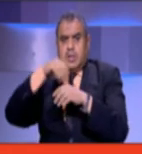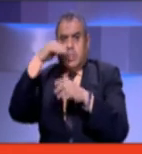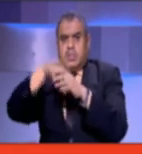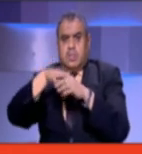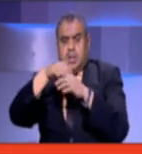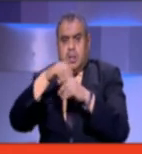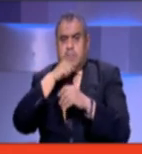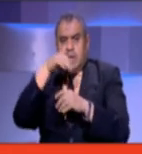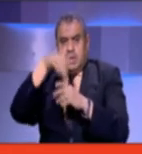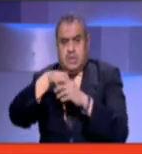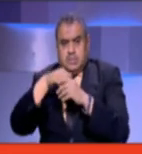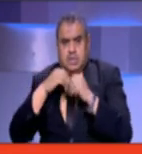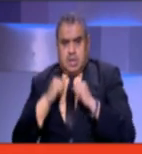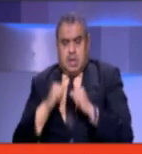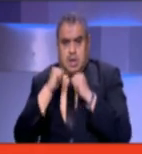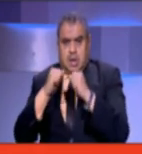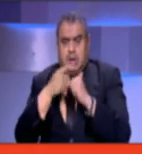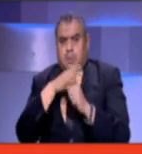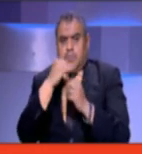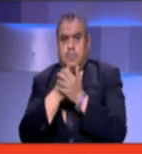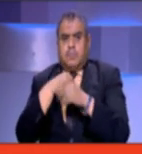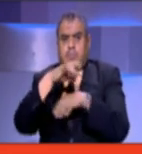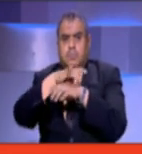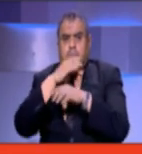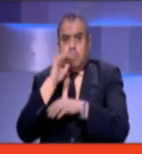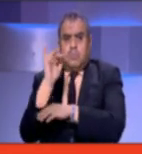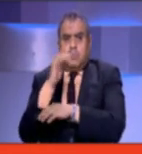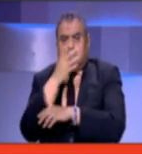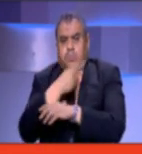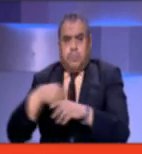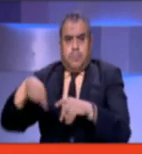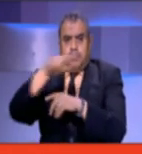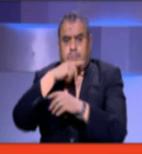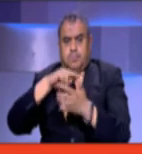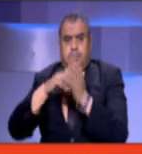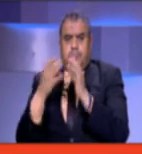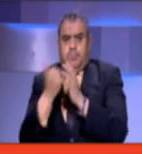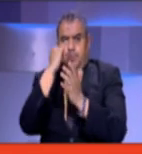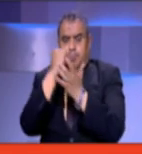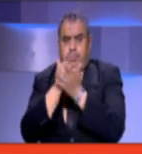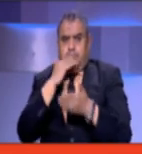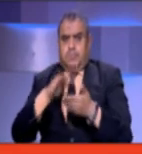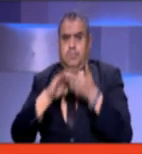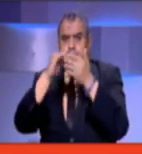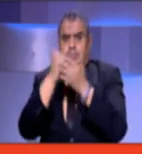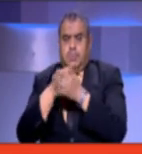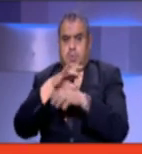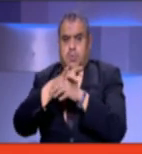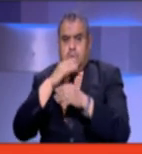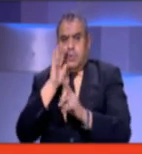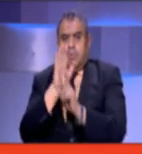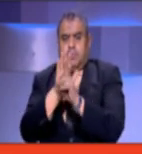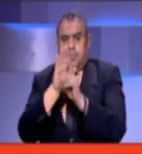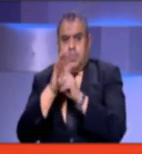كده لتشجيع الطاقم الطبي، فنقدر نقول ان الصورة بتكمل لتحسين الخدمة الطبية اللي بياخدها المواطن المصري. ممتاز.